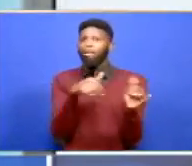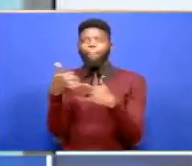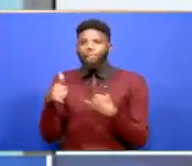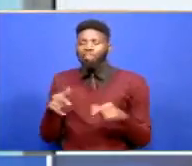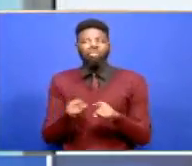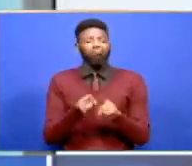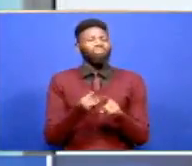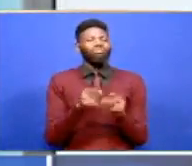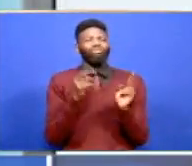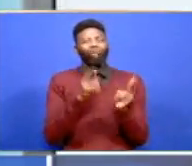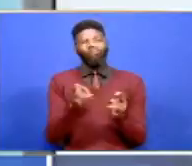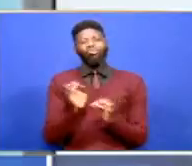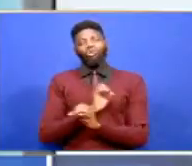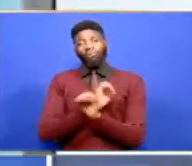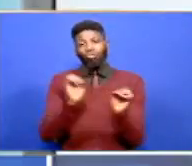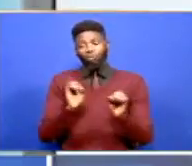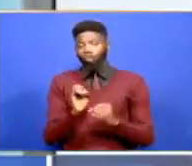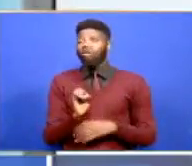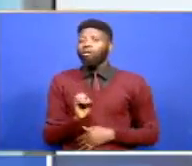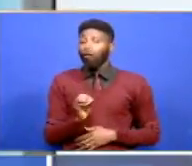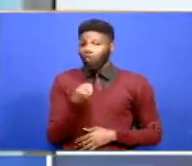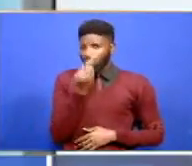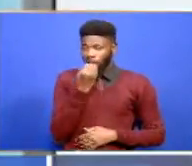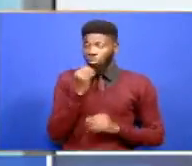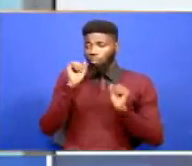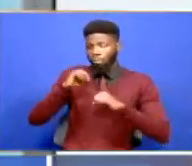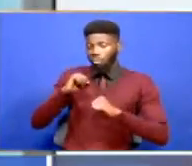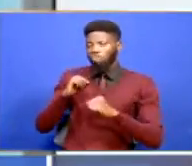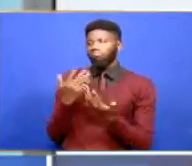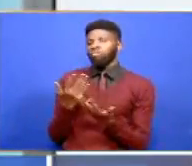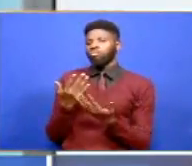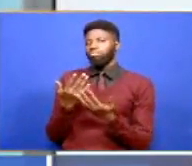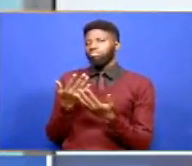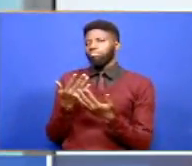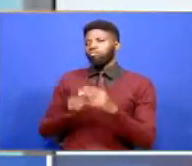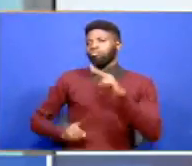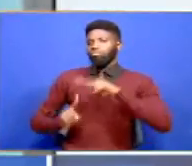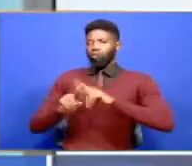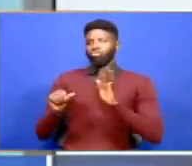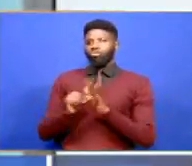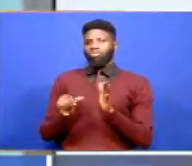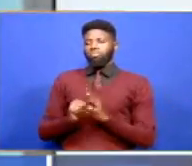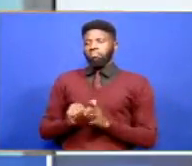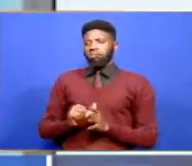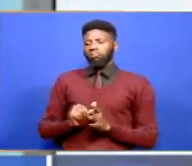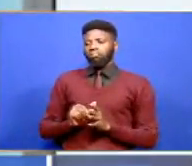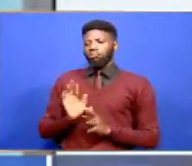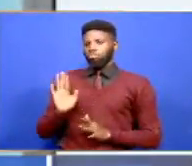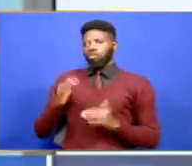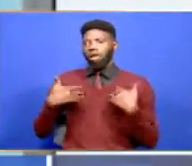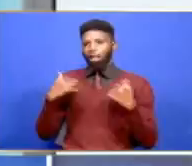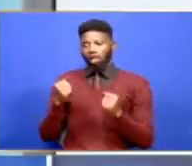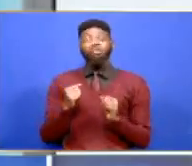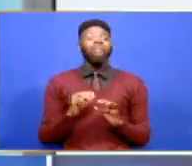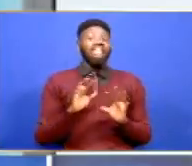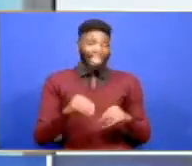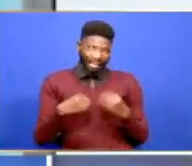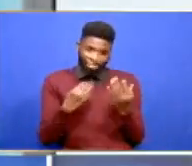kawaida. Na hizi chakula huenda ikaadhari afya yao. So wapatie ile tunaita healthy